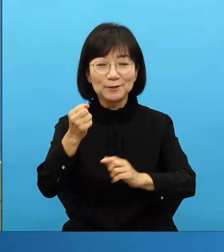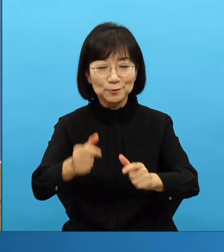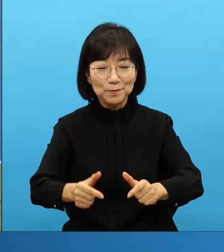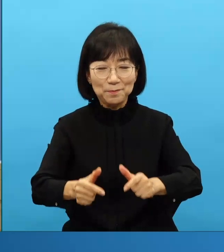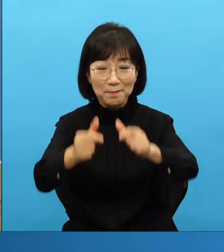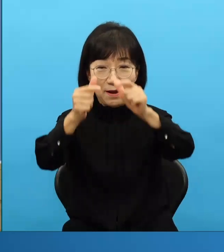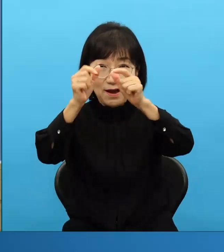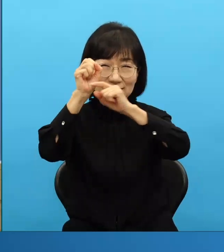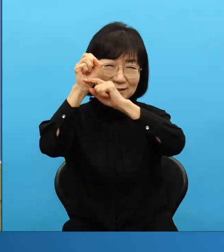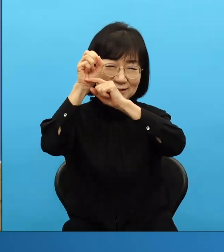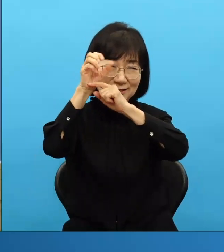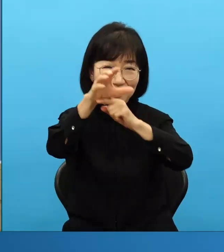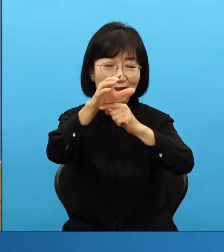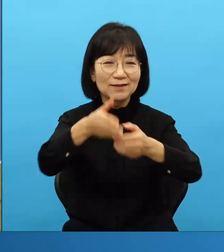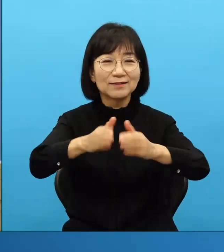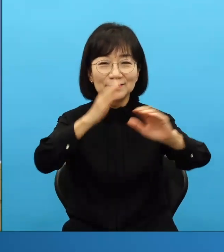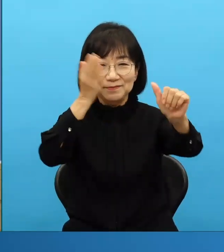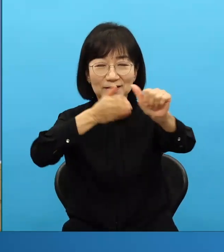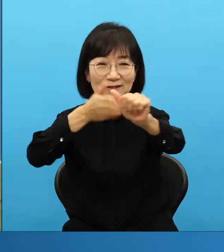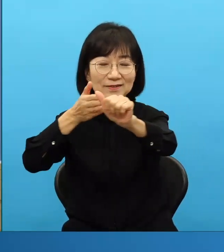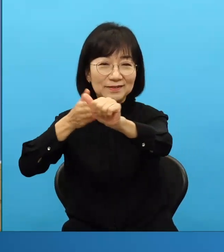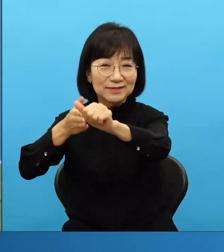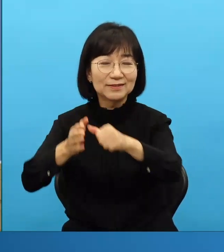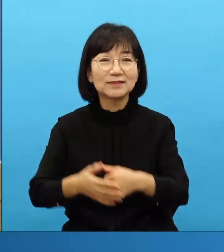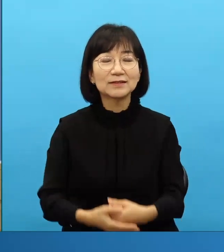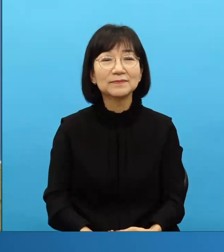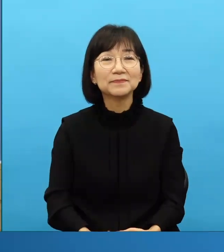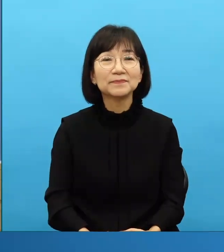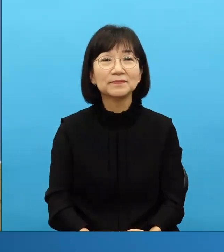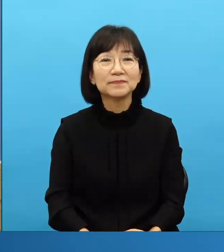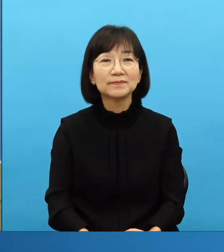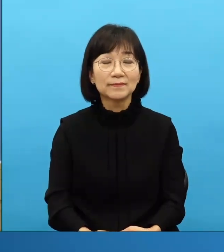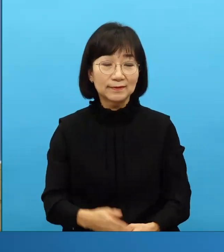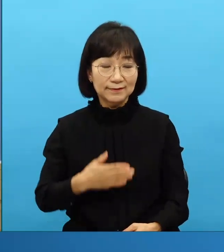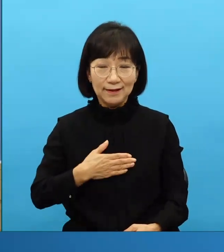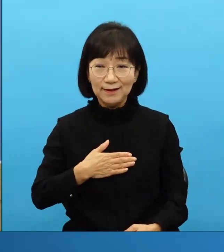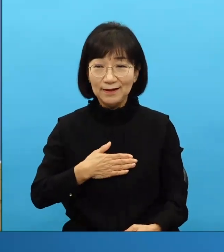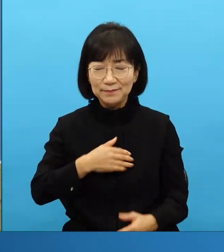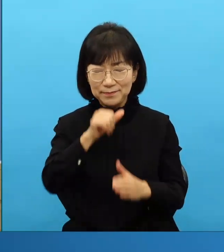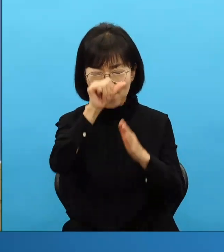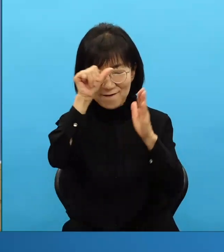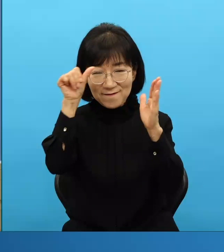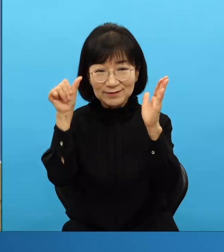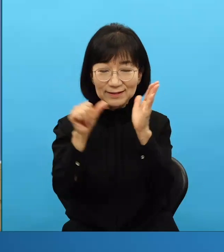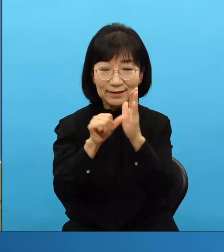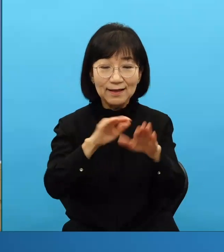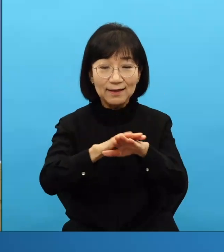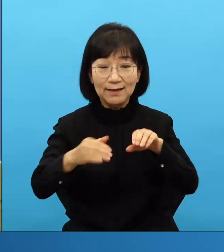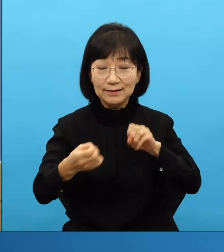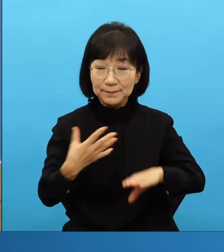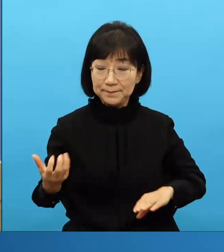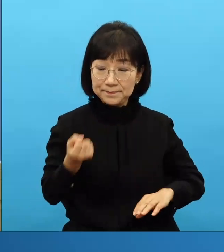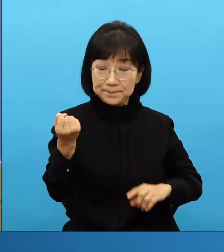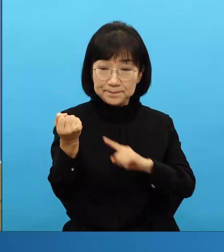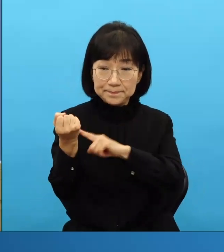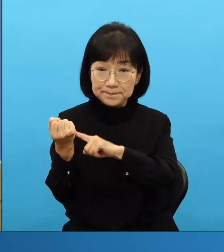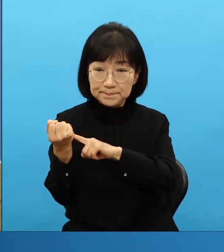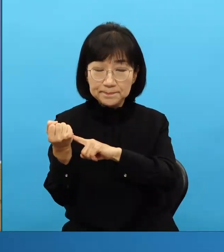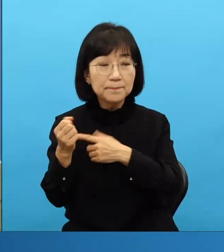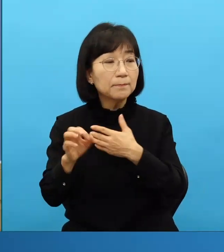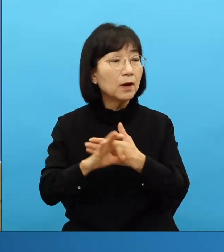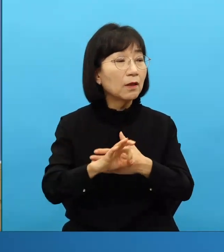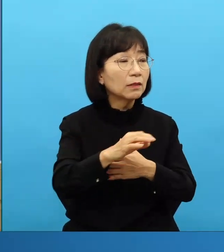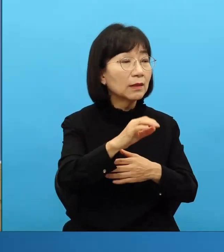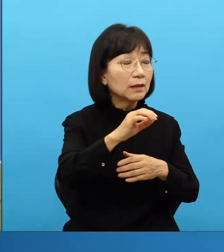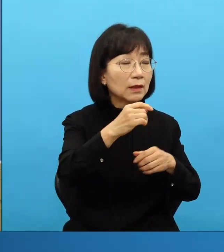up the partisans through prayer. 내가 인생의 답을 가지고 있다면 답을 찾는 사람들이 오게